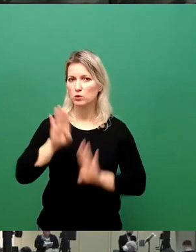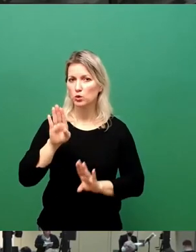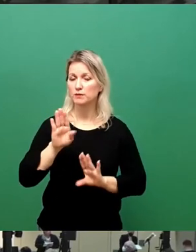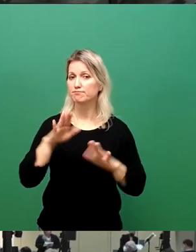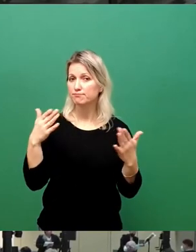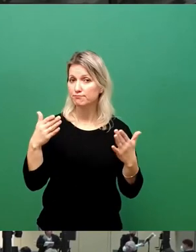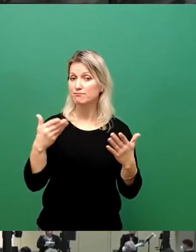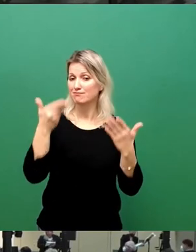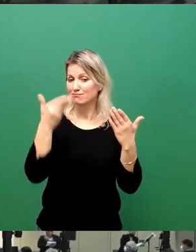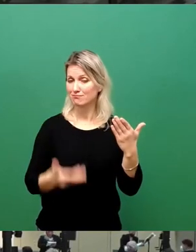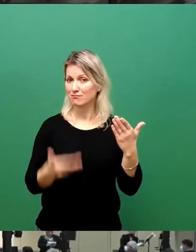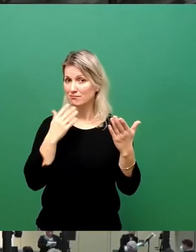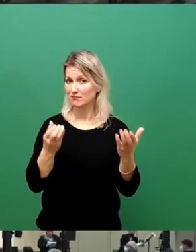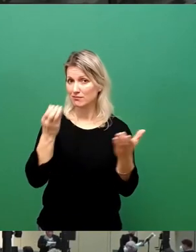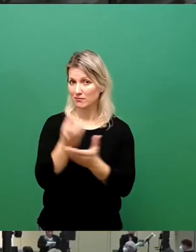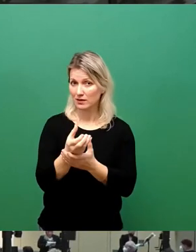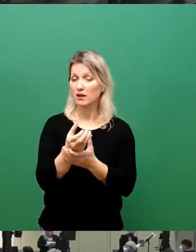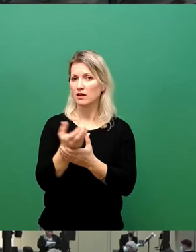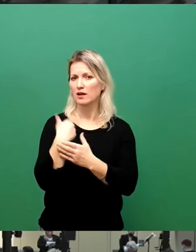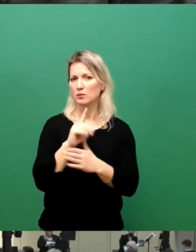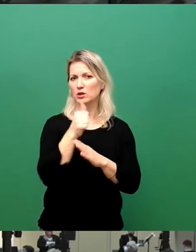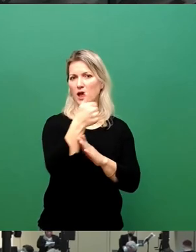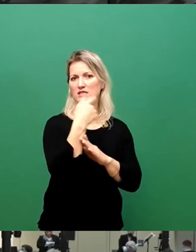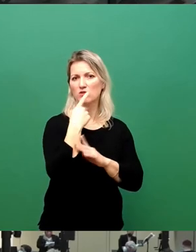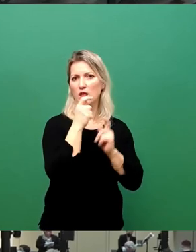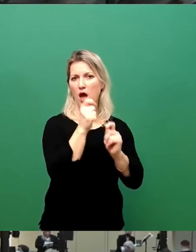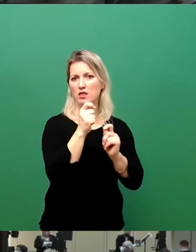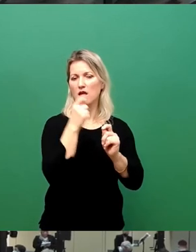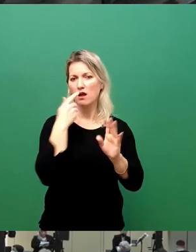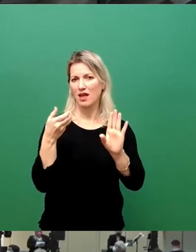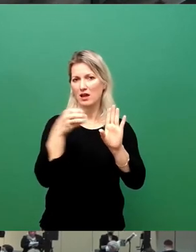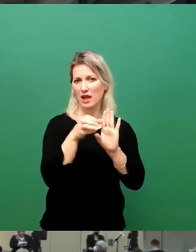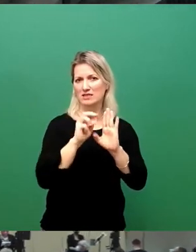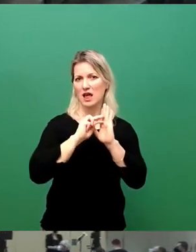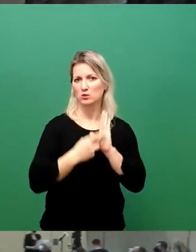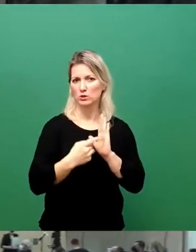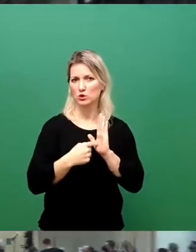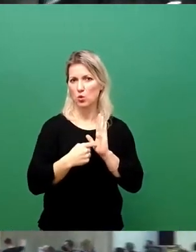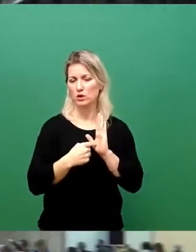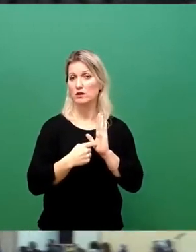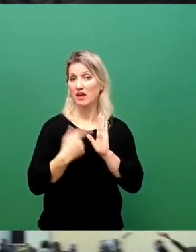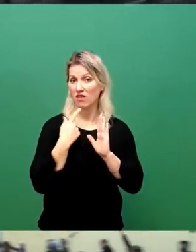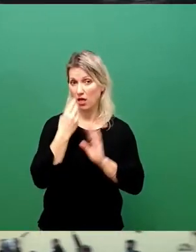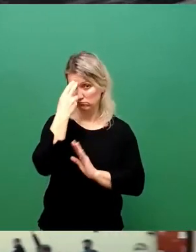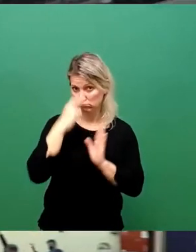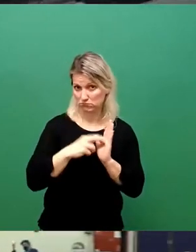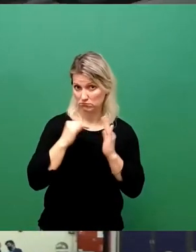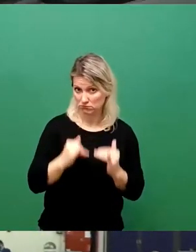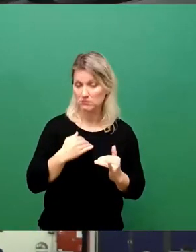ergänzte und in Punkt 1 des Antrages diesen ergänzten Resolution. Wer dem zustimmen möchte, bitte ich jetzt um das